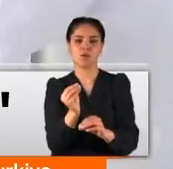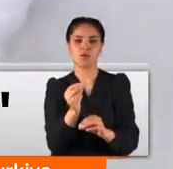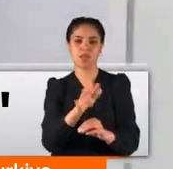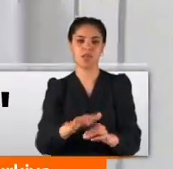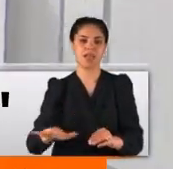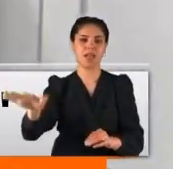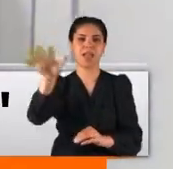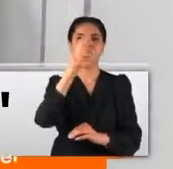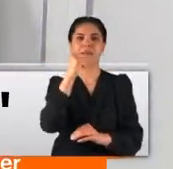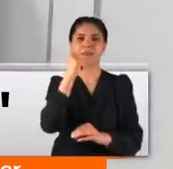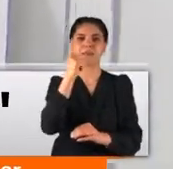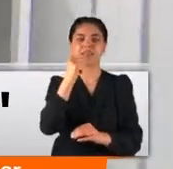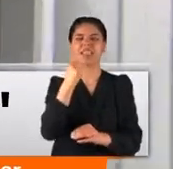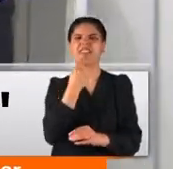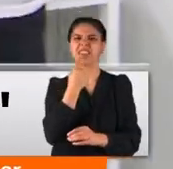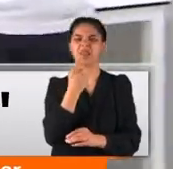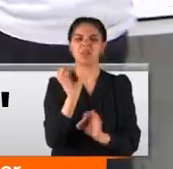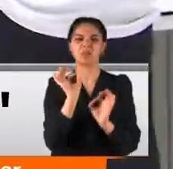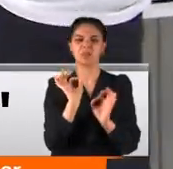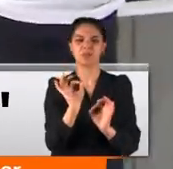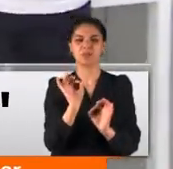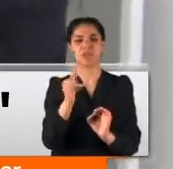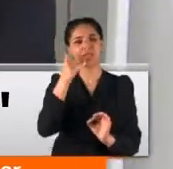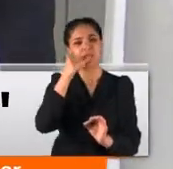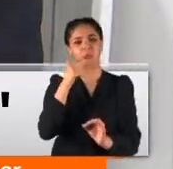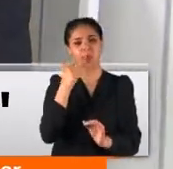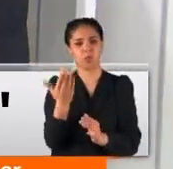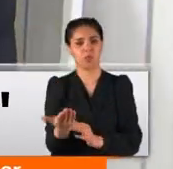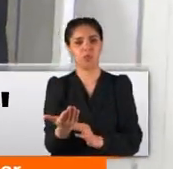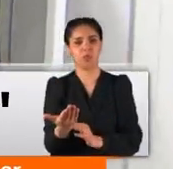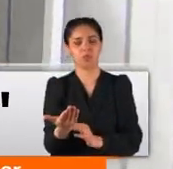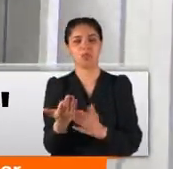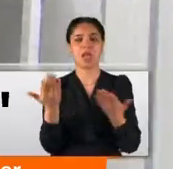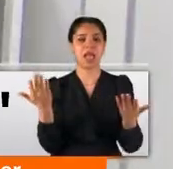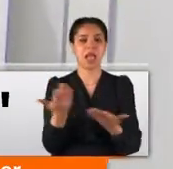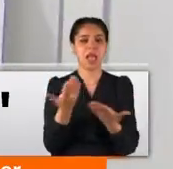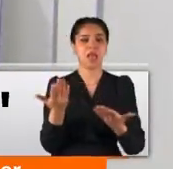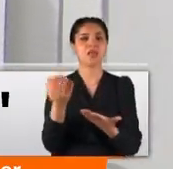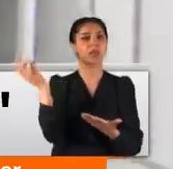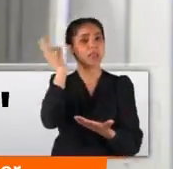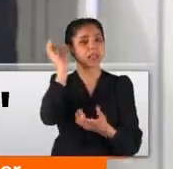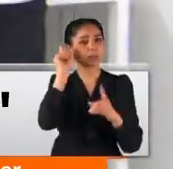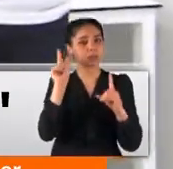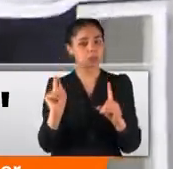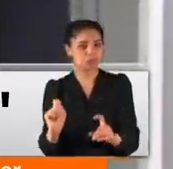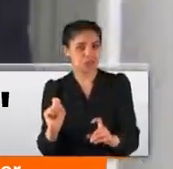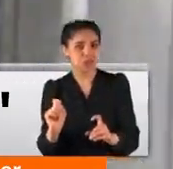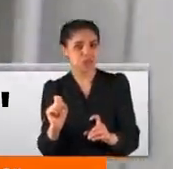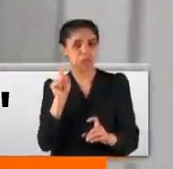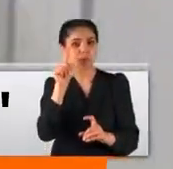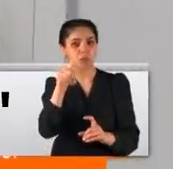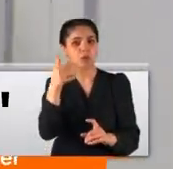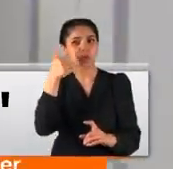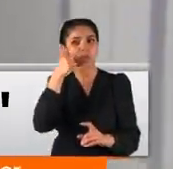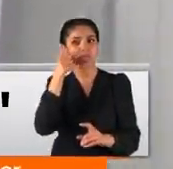herkes hayatında bir kez şu cümleyi kurmuştur. Telefonla konuşuyorum. Acaba dinleniyor muyum? İşte bu